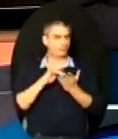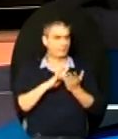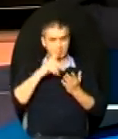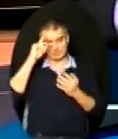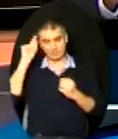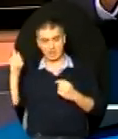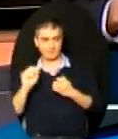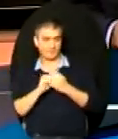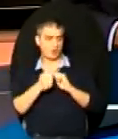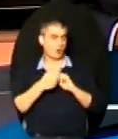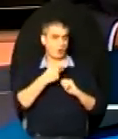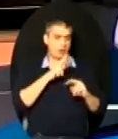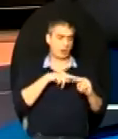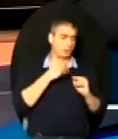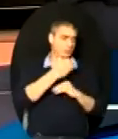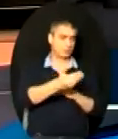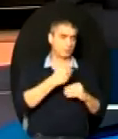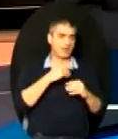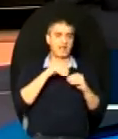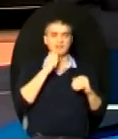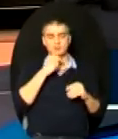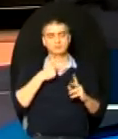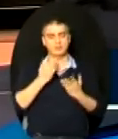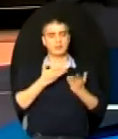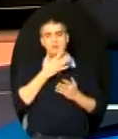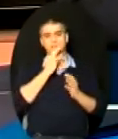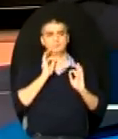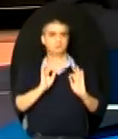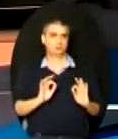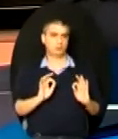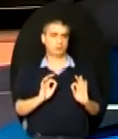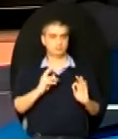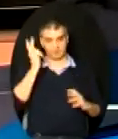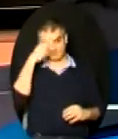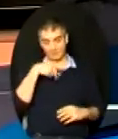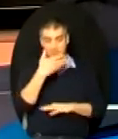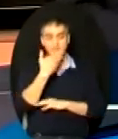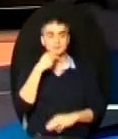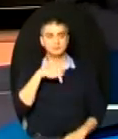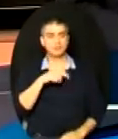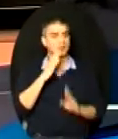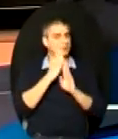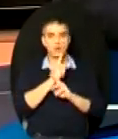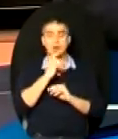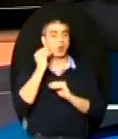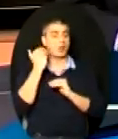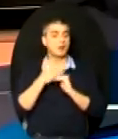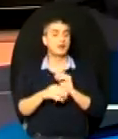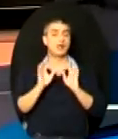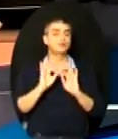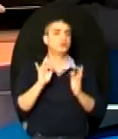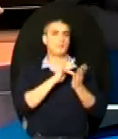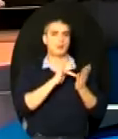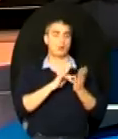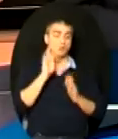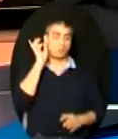זה בתל אביב או אחרי הקו הירוק, אנחנו צריכים להתייחס אליו ברצינות ולהבין שבמדינת ישראל הטרור לא פוסח על אף מקום.